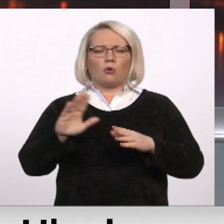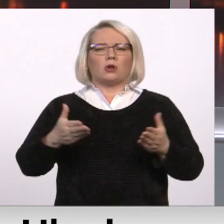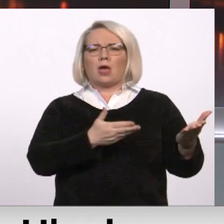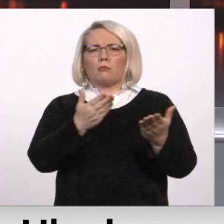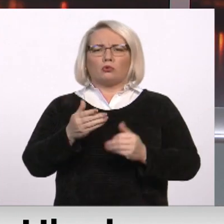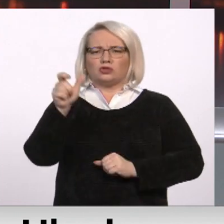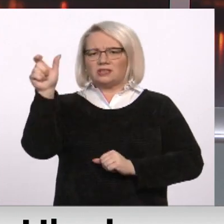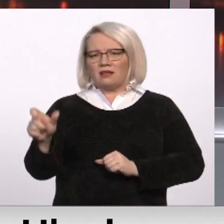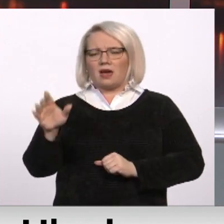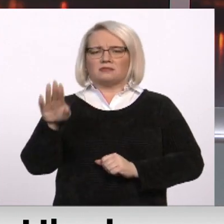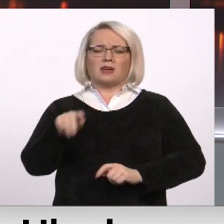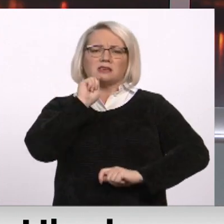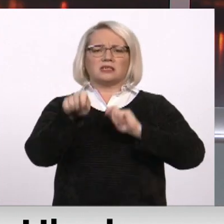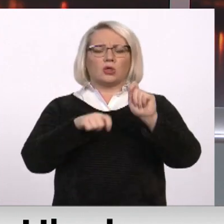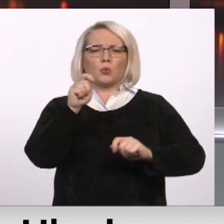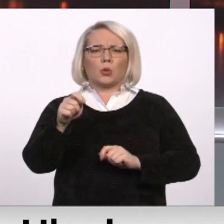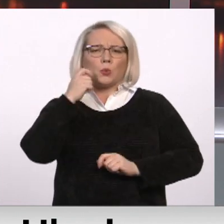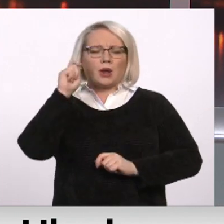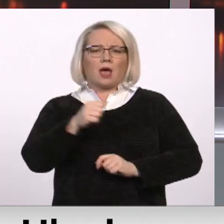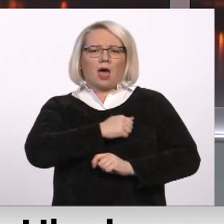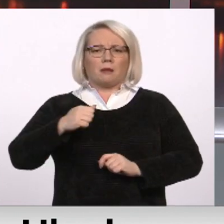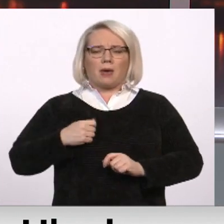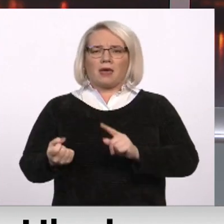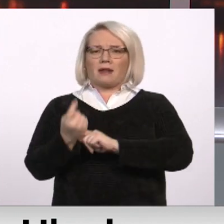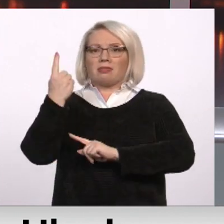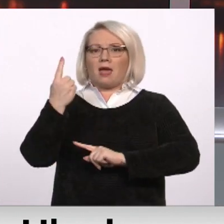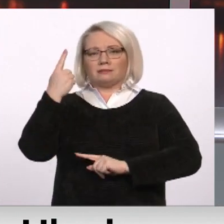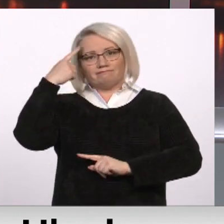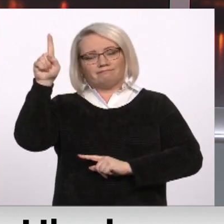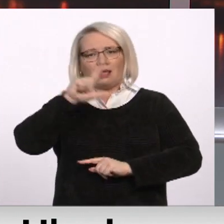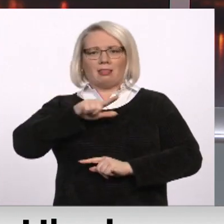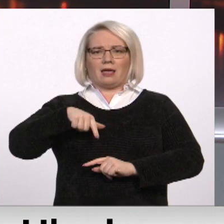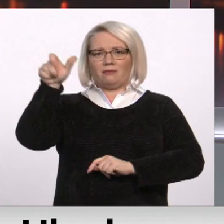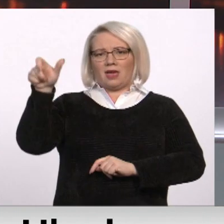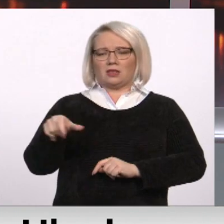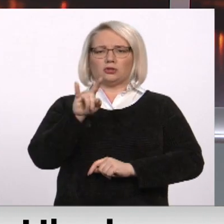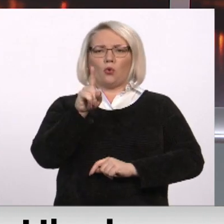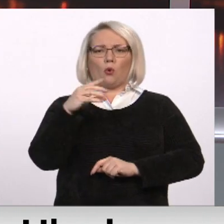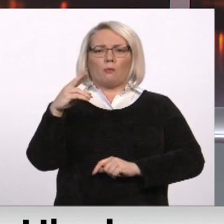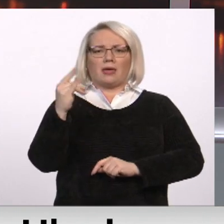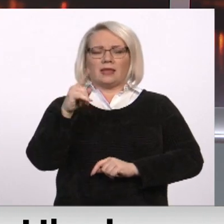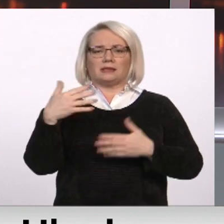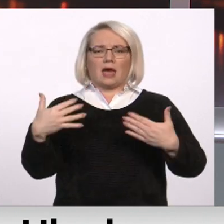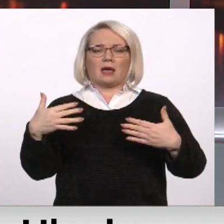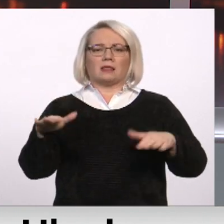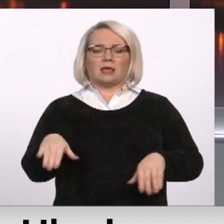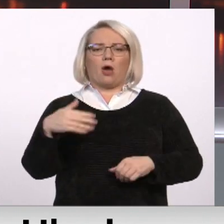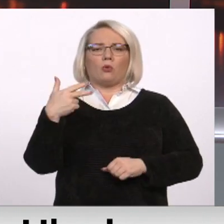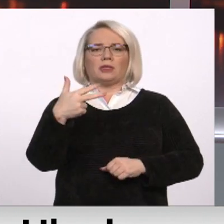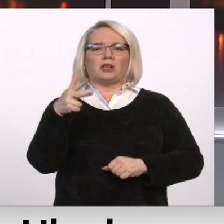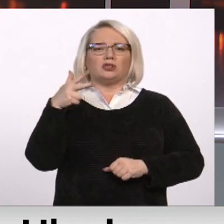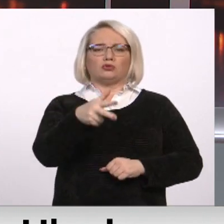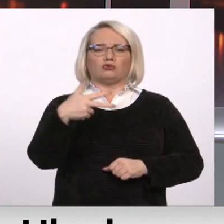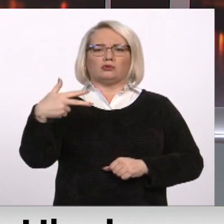var ziedot Ukrainas armijai, radās aktīvam latvietim Mārim Upeniekam. Un tagad jau 3 000 cilvēku 37 pasaules